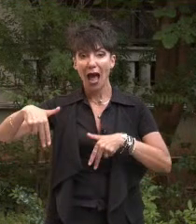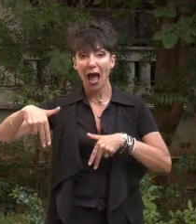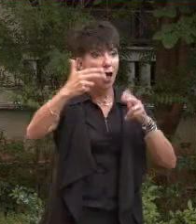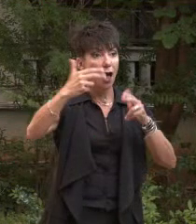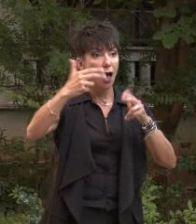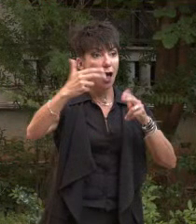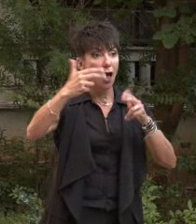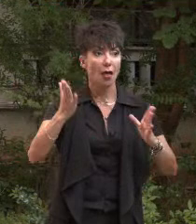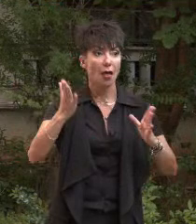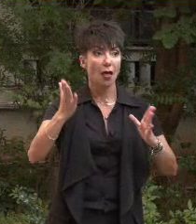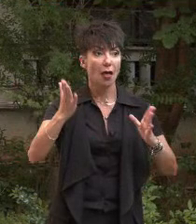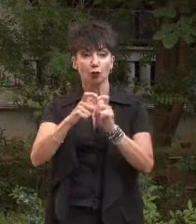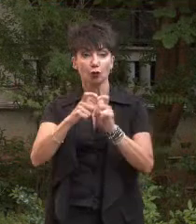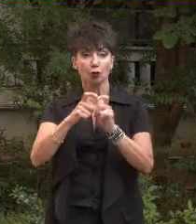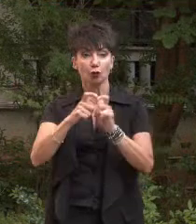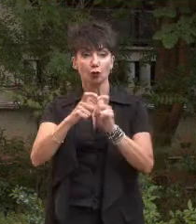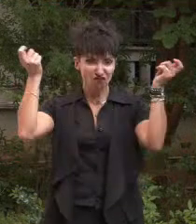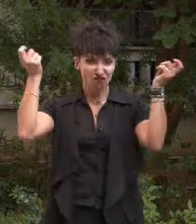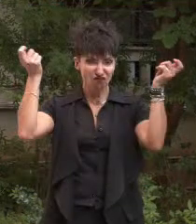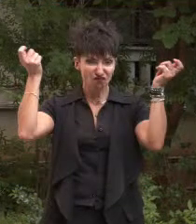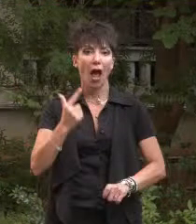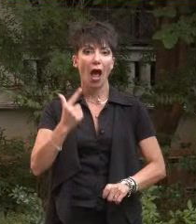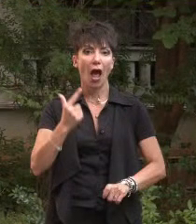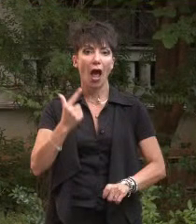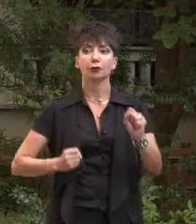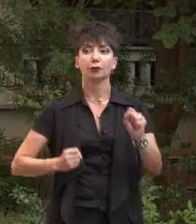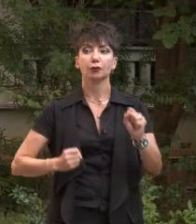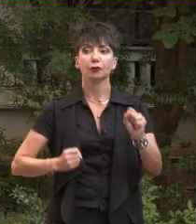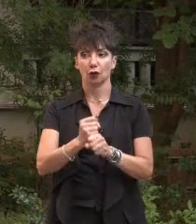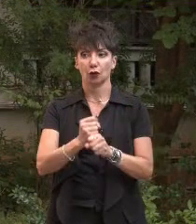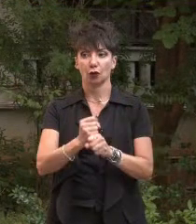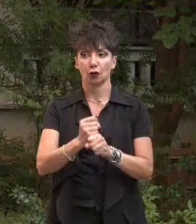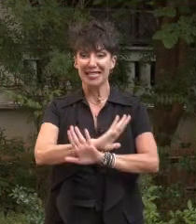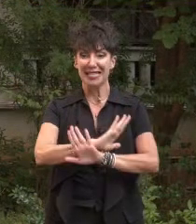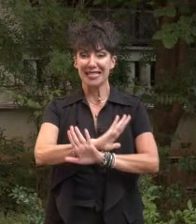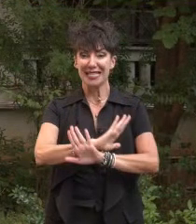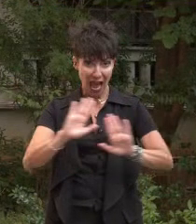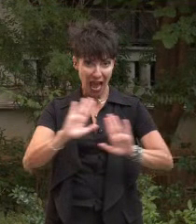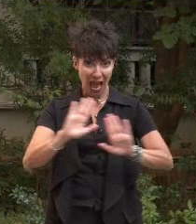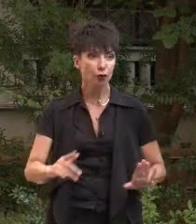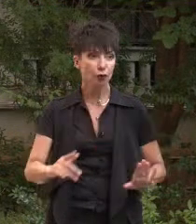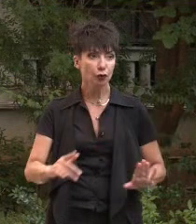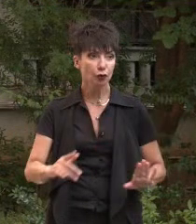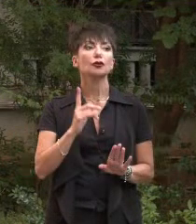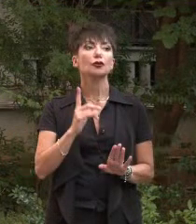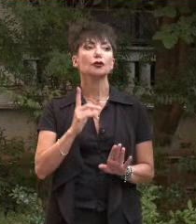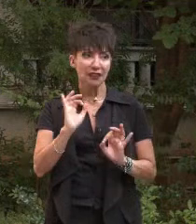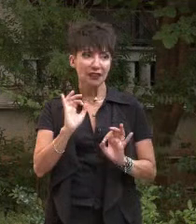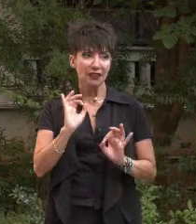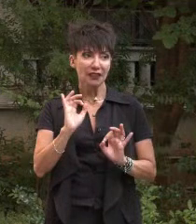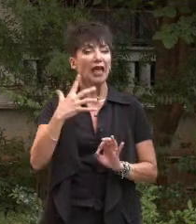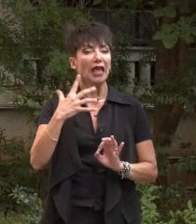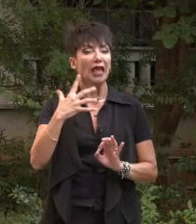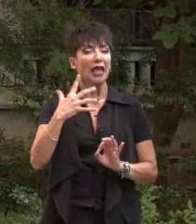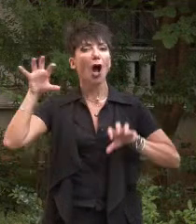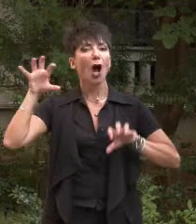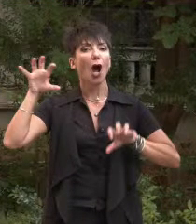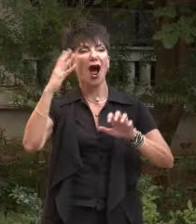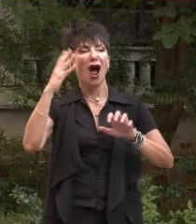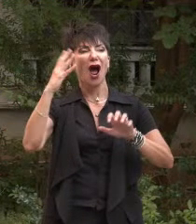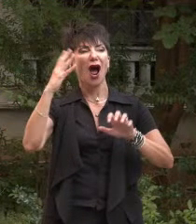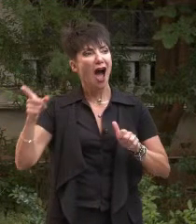Τα σχολεία έκλεισαν 1,5 χρόνο σχεδόν τελείως και υπήρξαν χώρες,